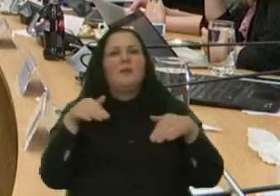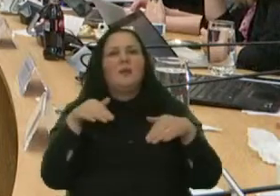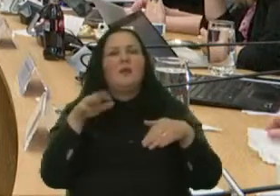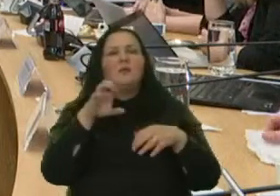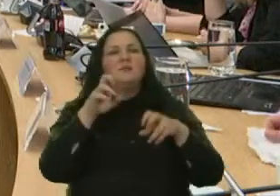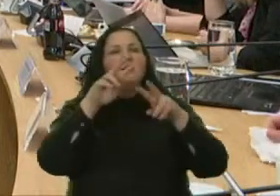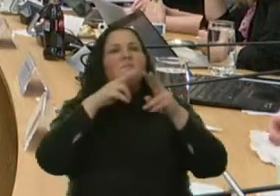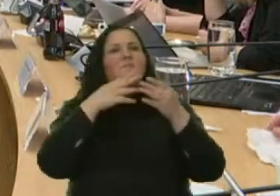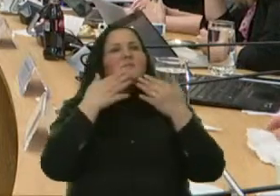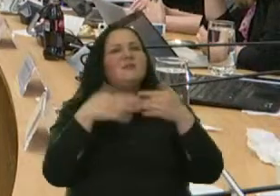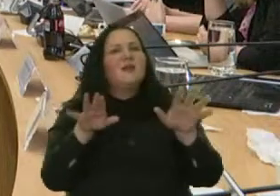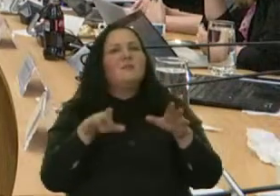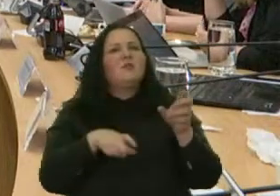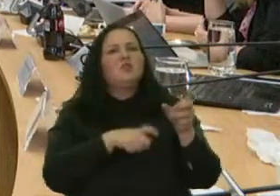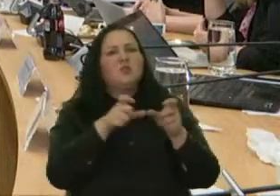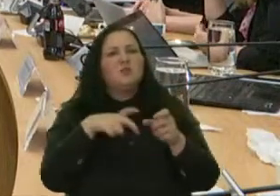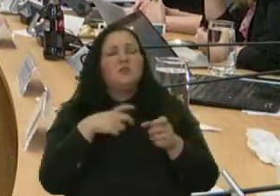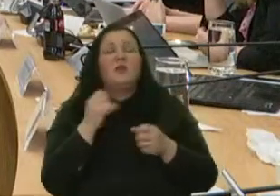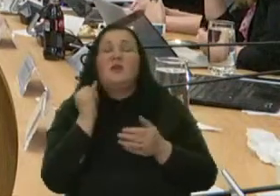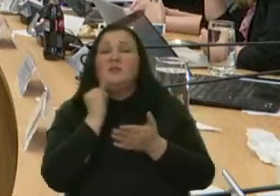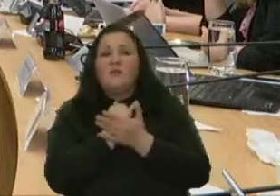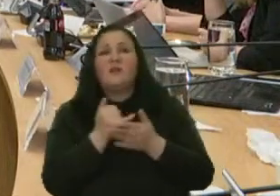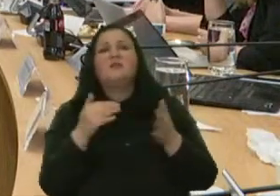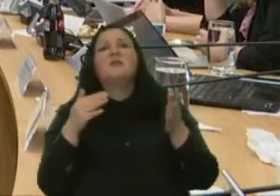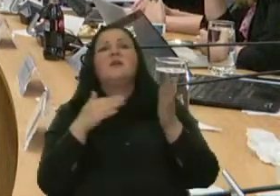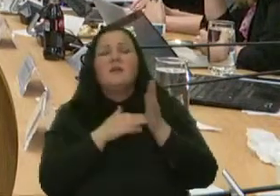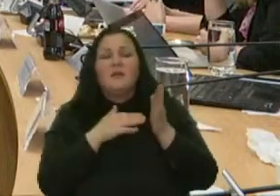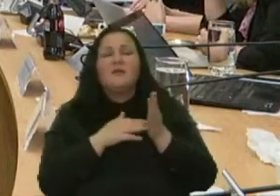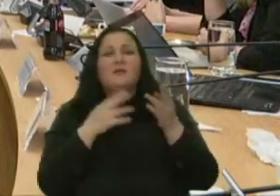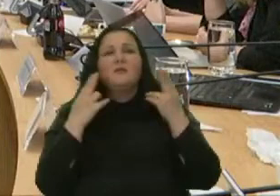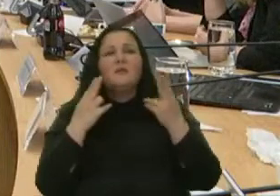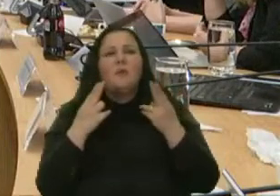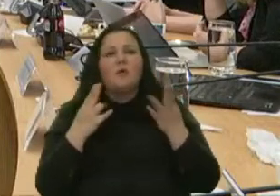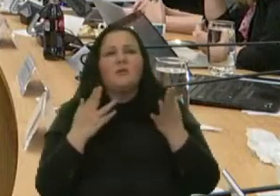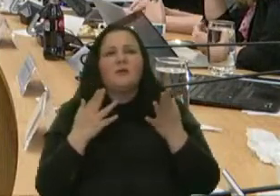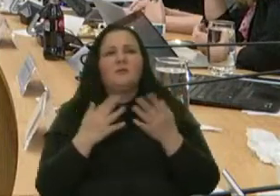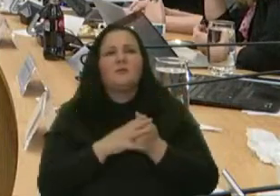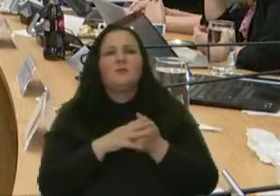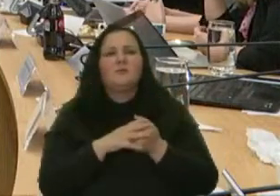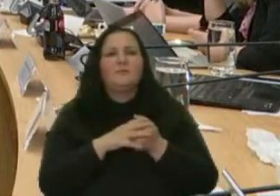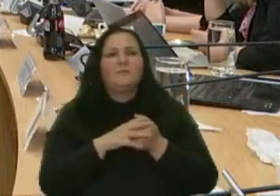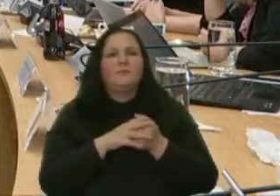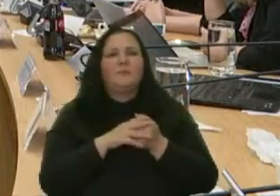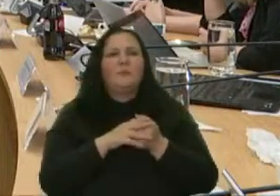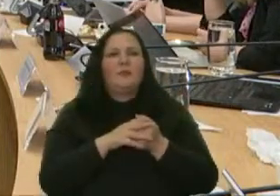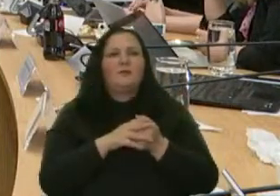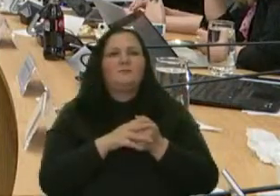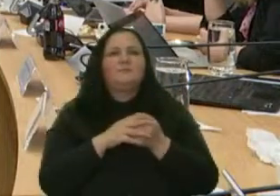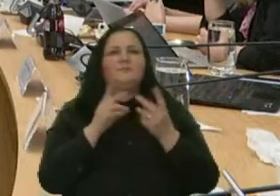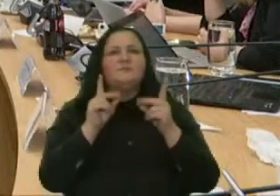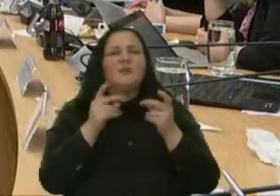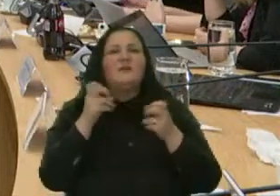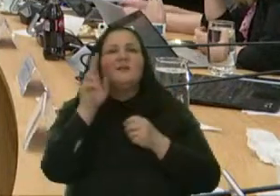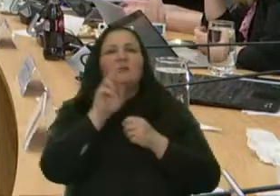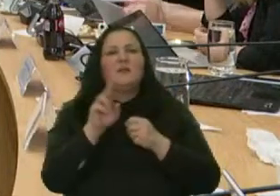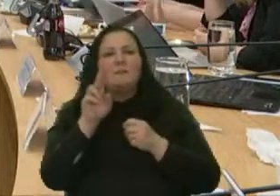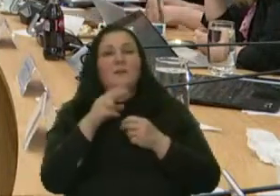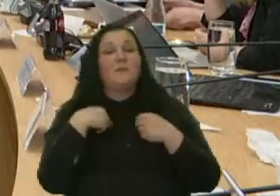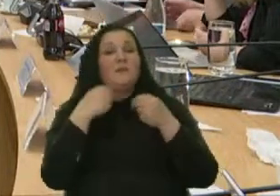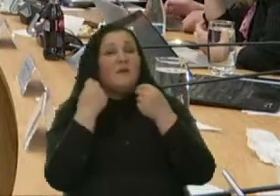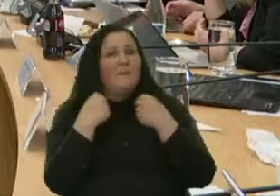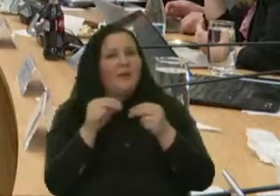centura asta atât de importantă în zona aceasta evid că e necesară și centura de Nord Cine poate spune din acest or că nu i necesară doar că repet v am